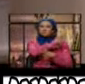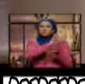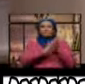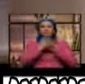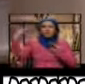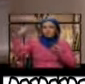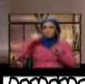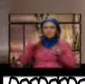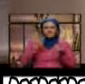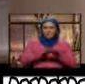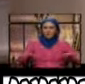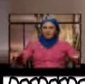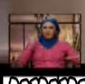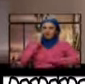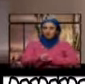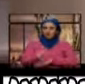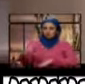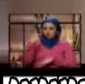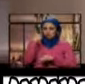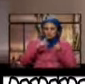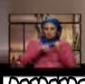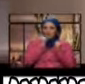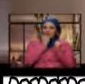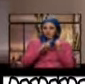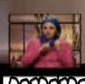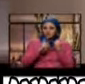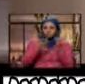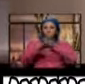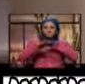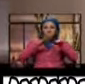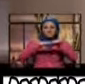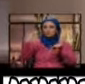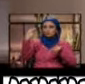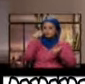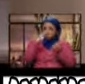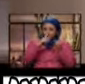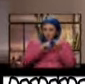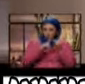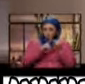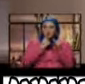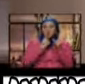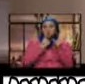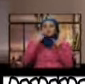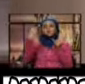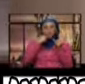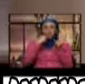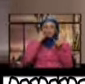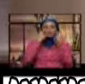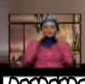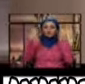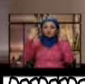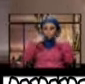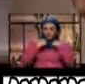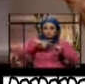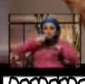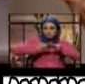إلا حتى بعض العلماء يقولون ان العبد يجي من الخيام كتاب حسناته، كل ما دي من السيئات، كله سيئات،